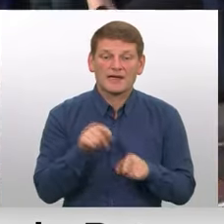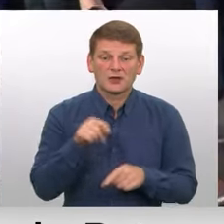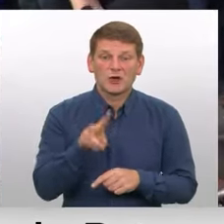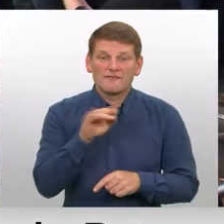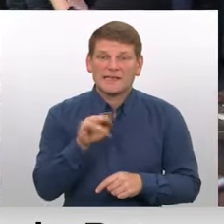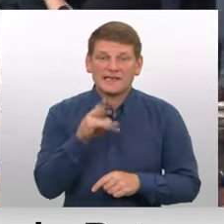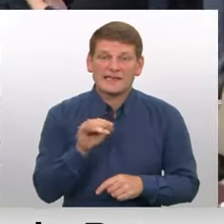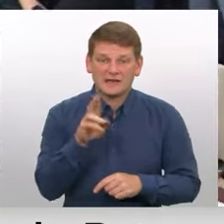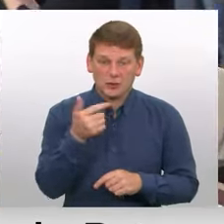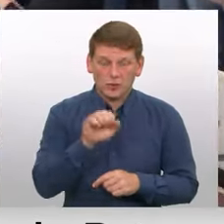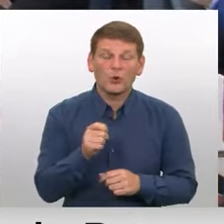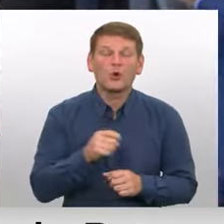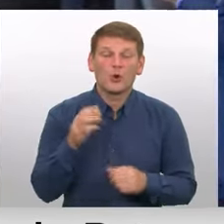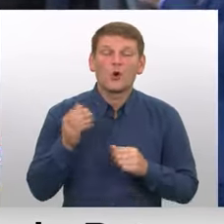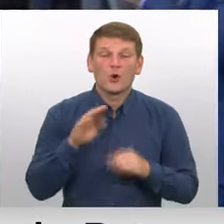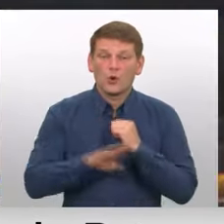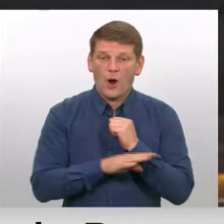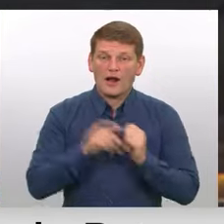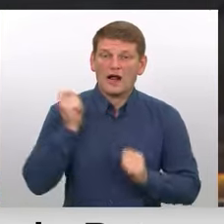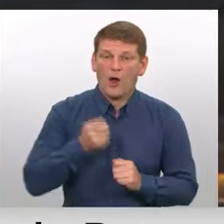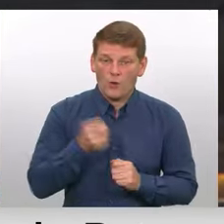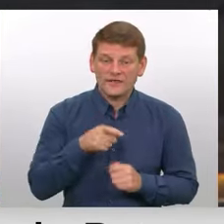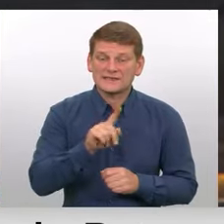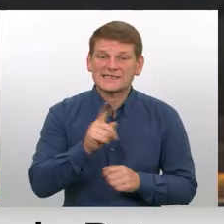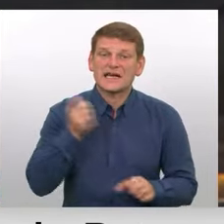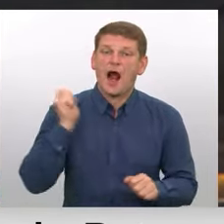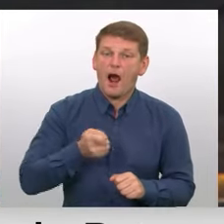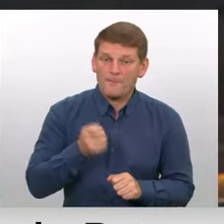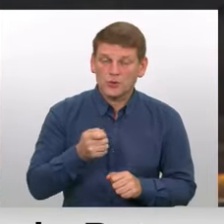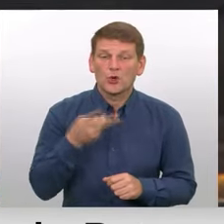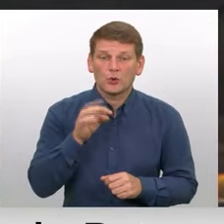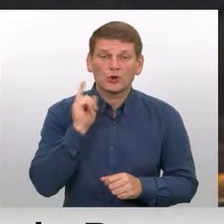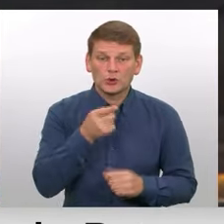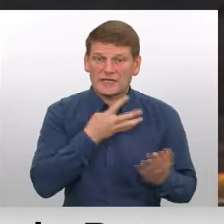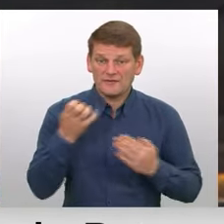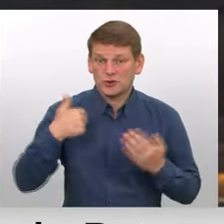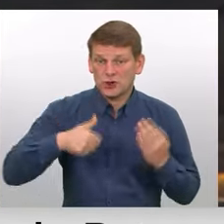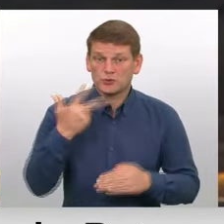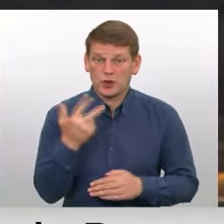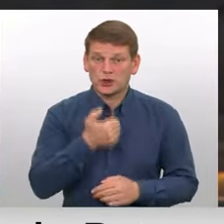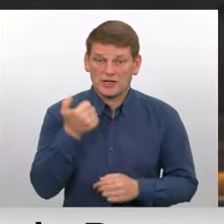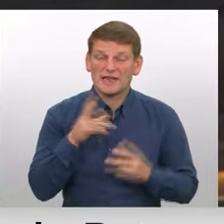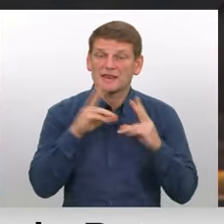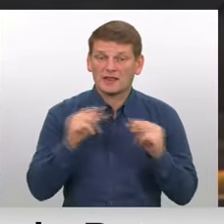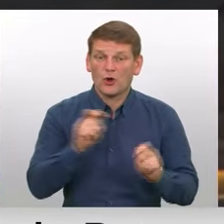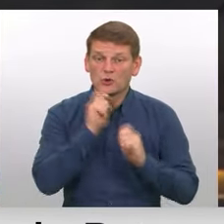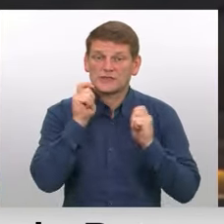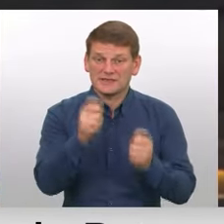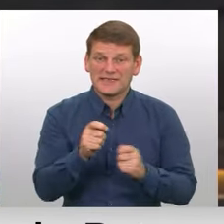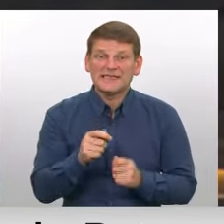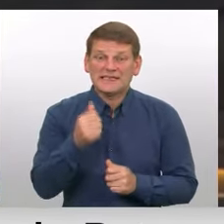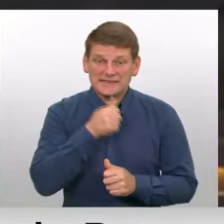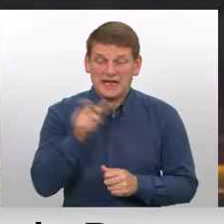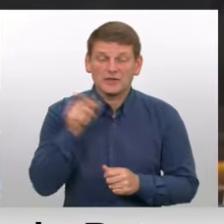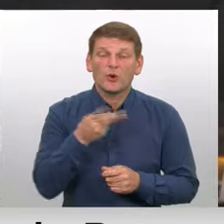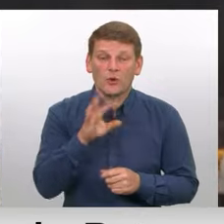vikingu koka klauvēkli, ko tu pieminēji. Tas ir tāds āmuriņš, ko 1963. Gadā NATO uzdāvināja Islandiem, ko